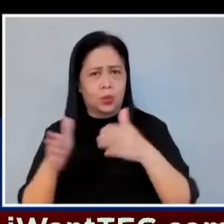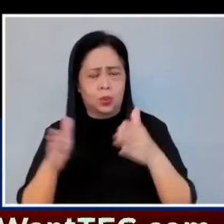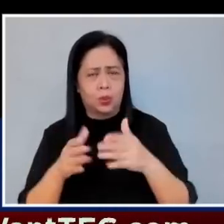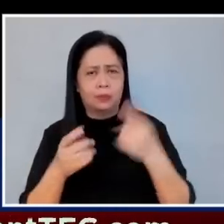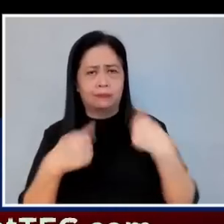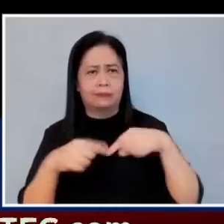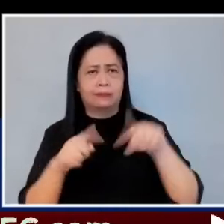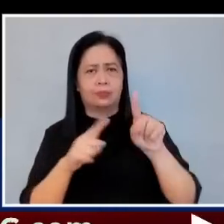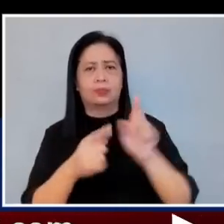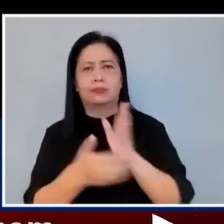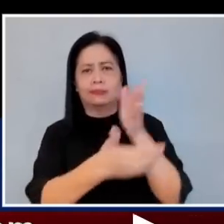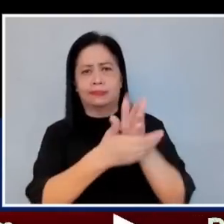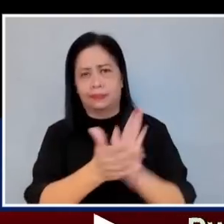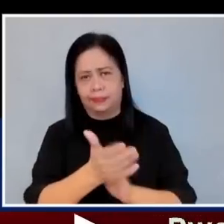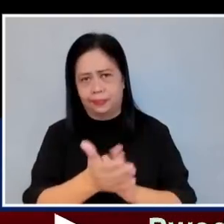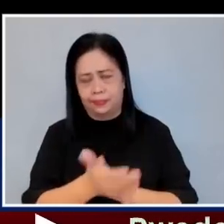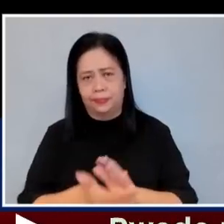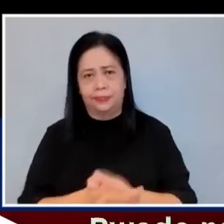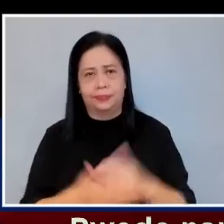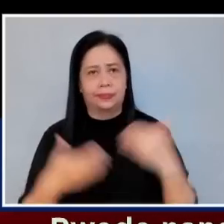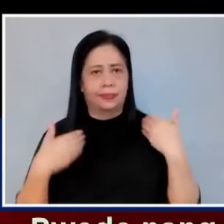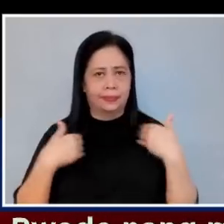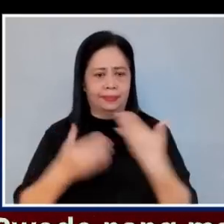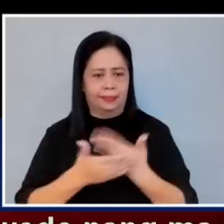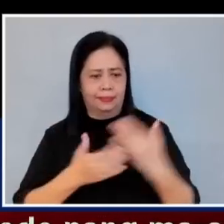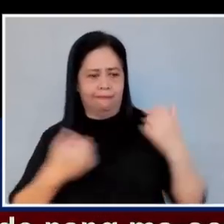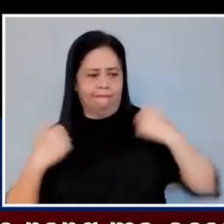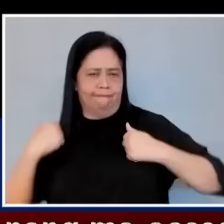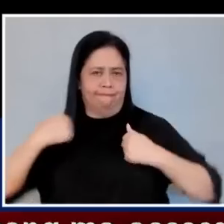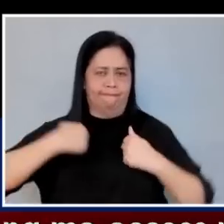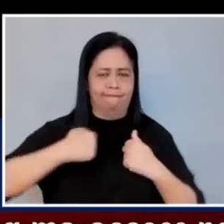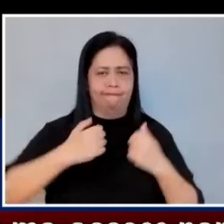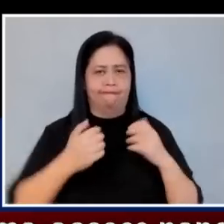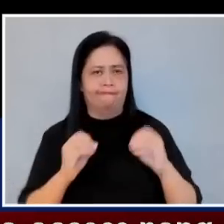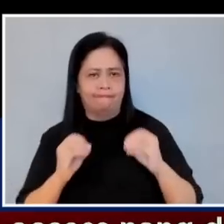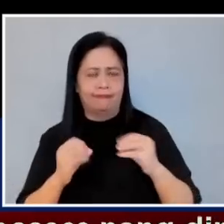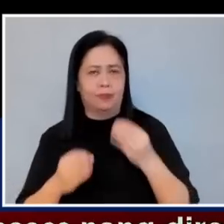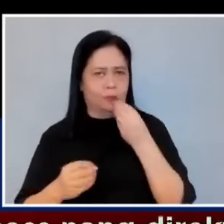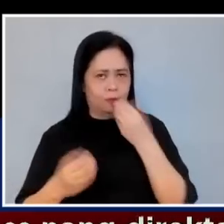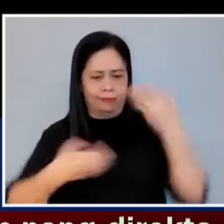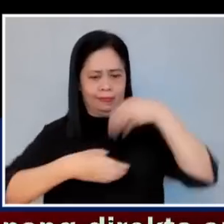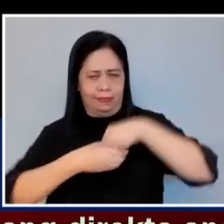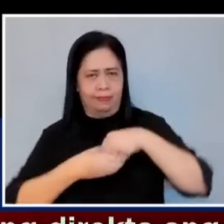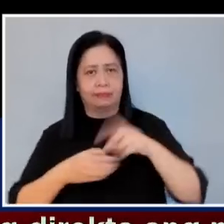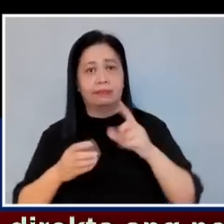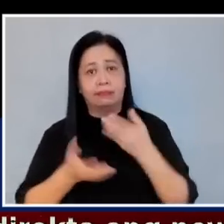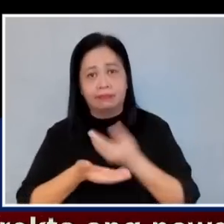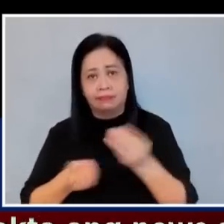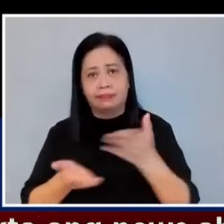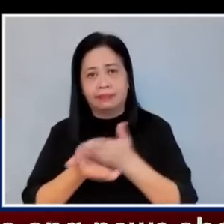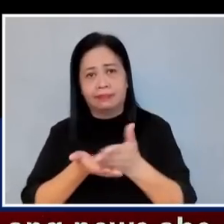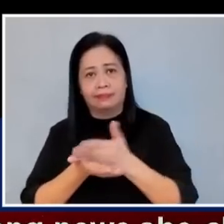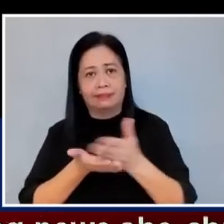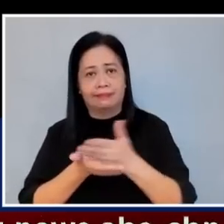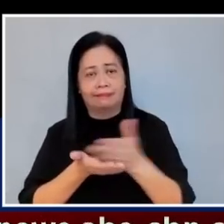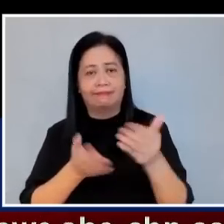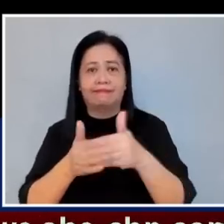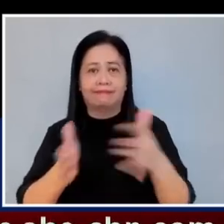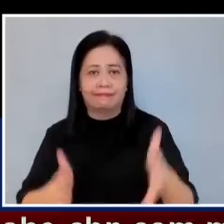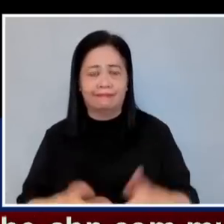ang paaralan. Bit-bit ang mga gamit panturo at pagkain na ibabahagi sa mga mag-aaral.